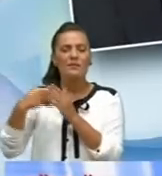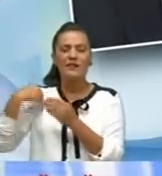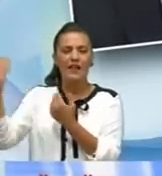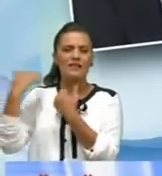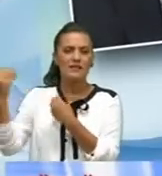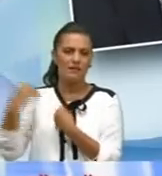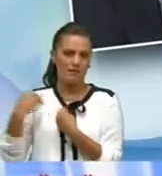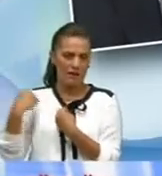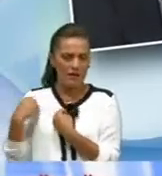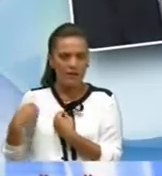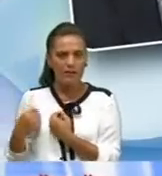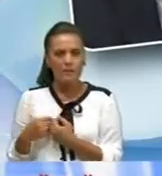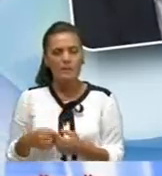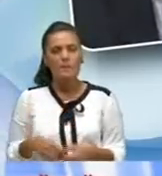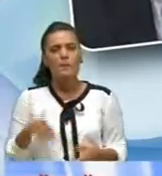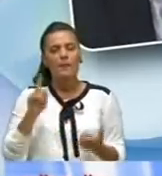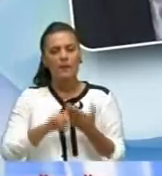oldu. Ve